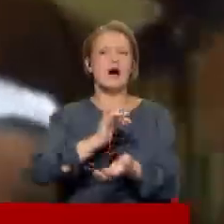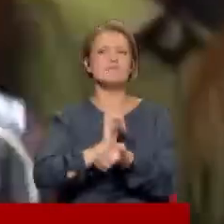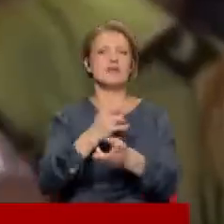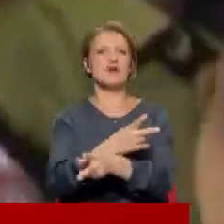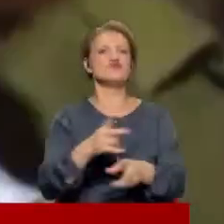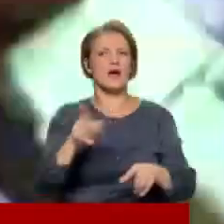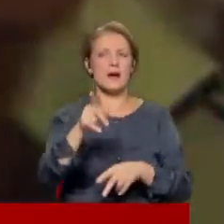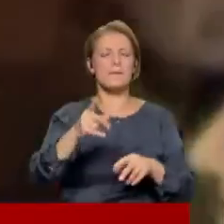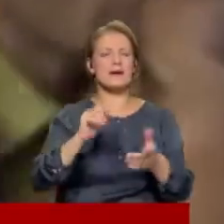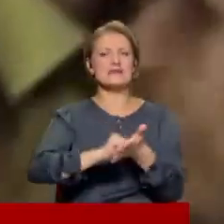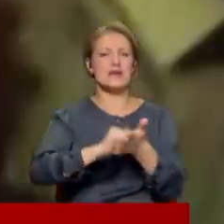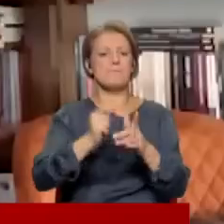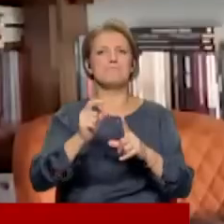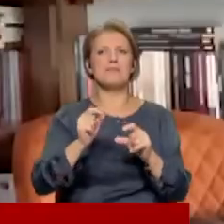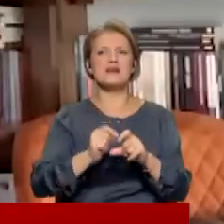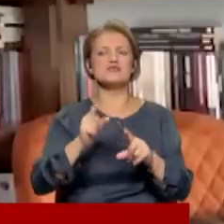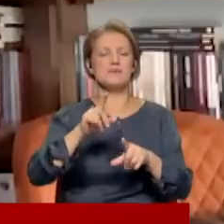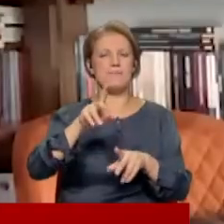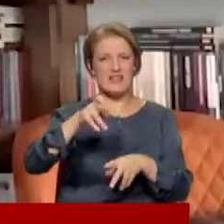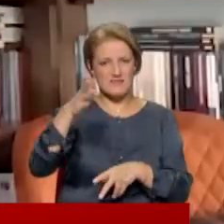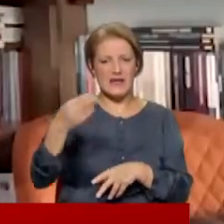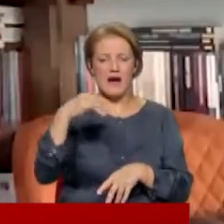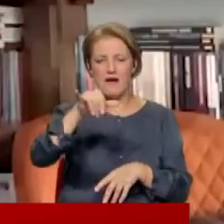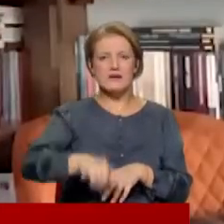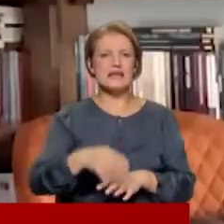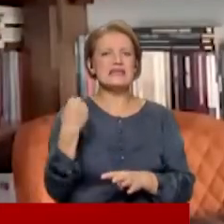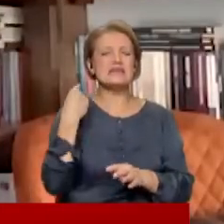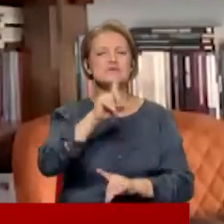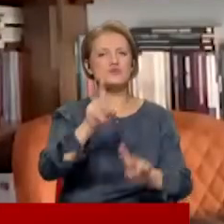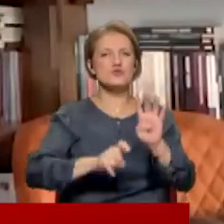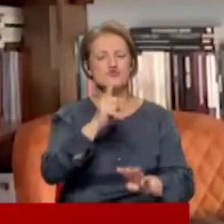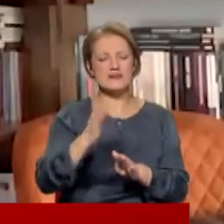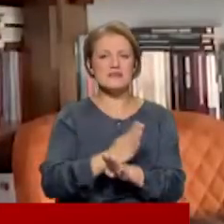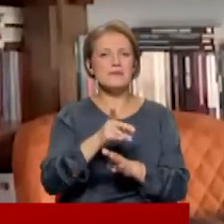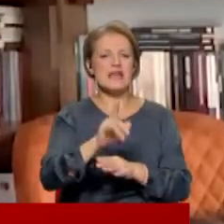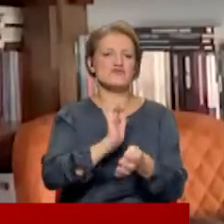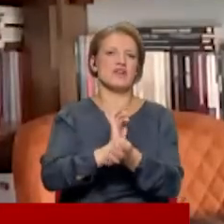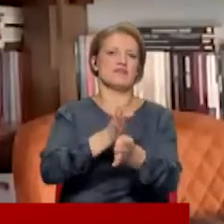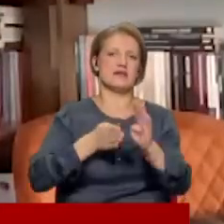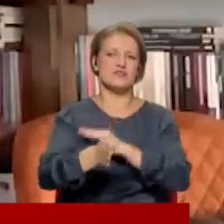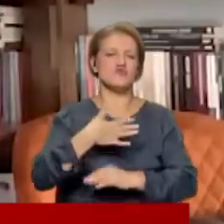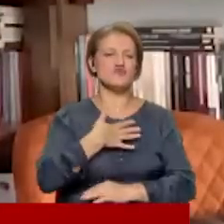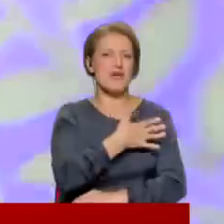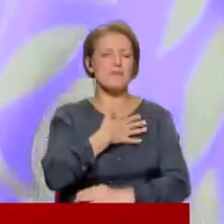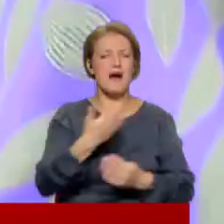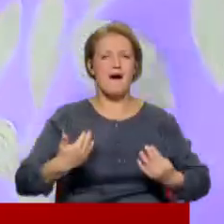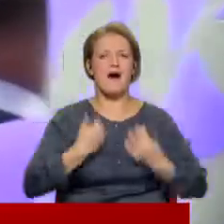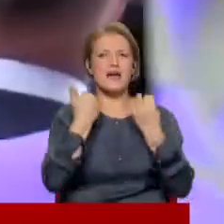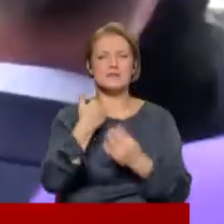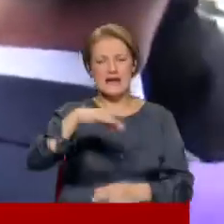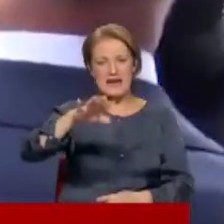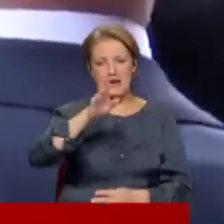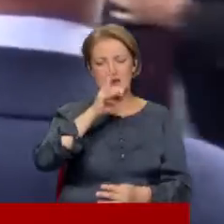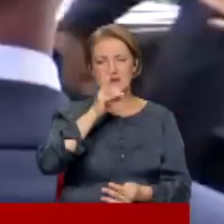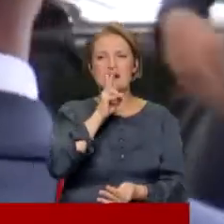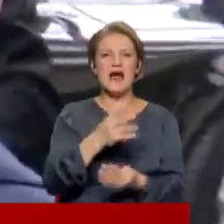çıkan gazeteci Barış Pehlivansa hakkındaki yeni bir soruşturma gerekçesiyle cezaevine girecek. CHP, hakime takdir yetkisi